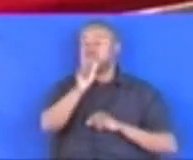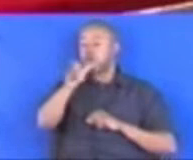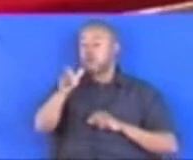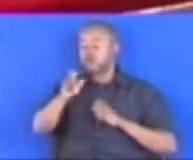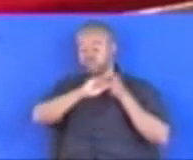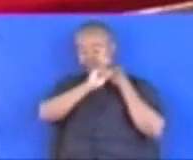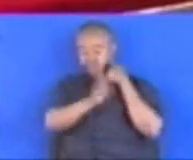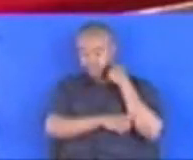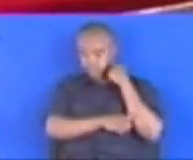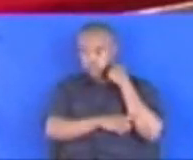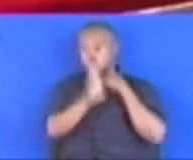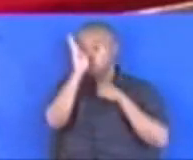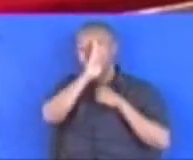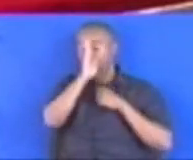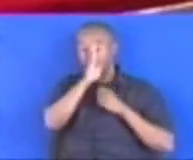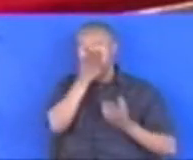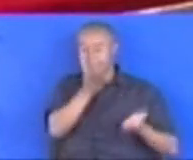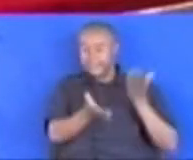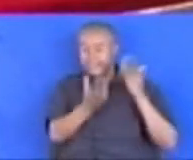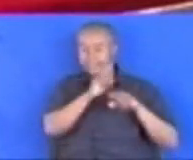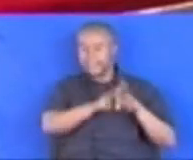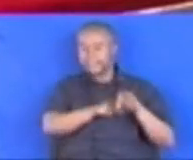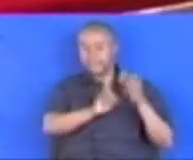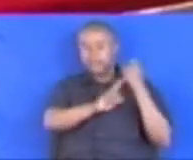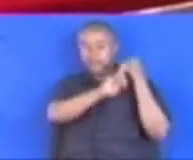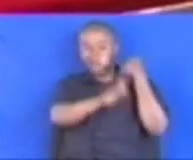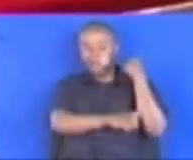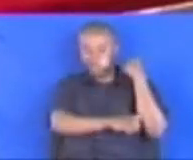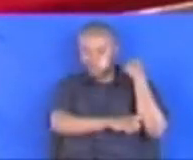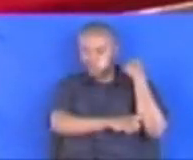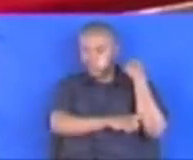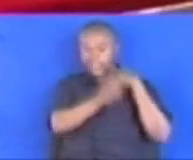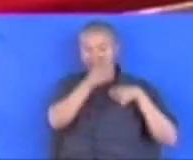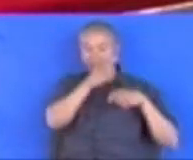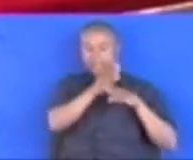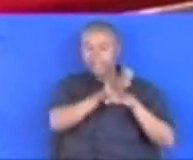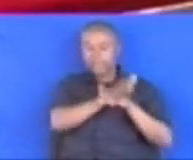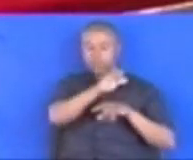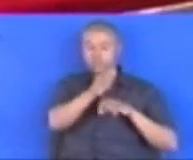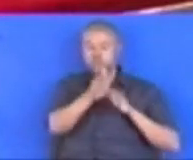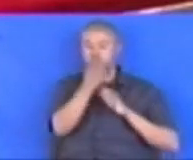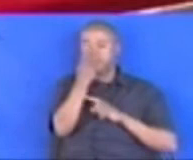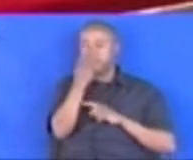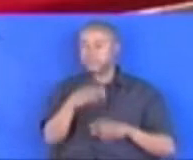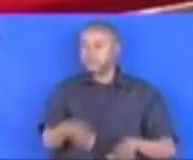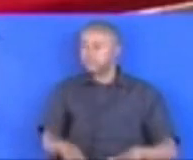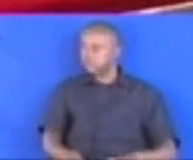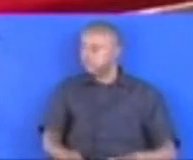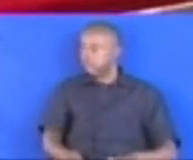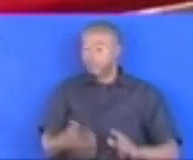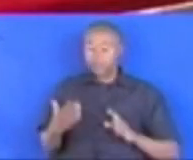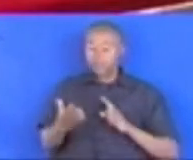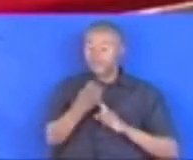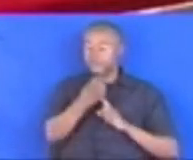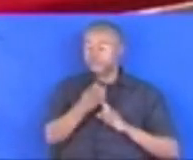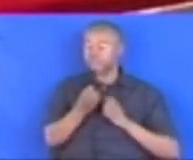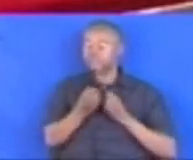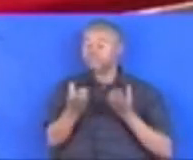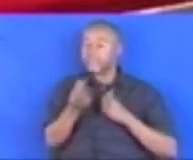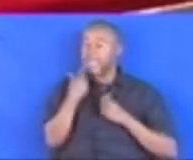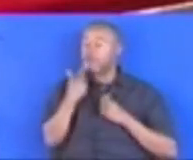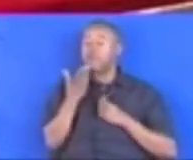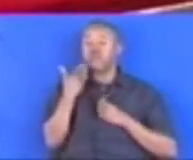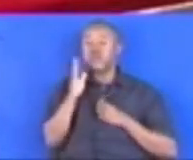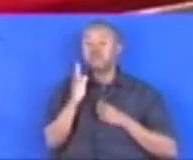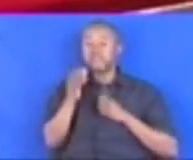wetu waendelee kuwahi kliniki kipindi cha ujauzito ndani ya wiki 12. Fanikio lingine ni upatikanaji wa dawa muhimu za afya